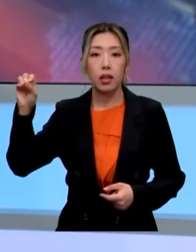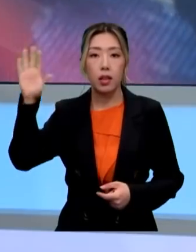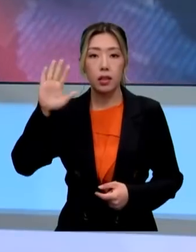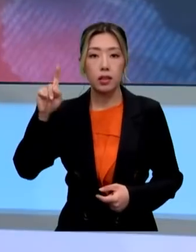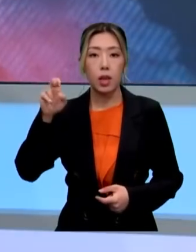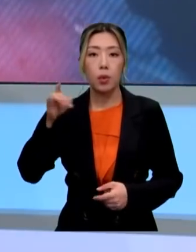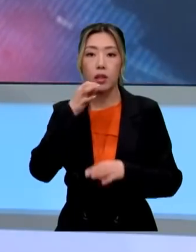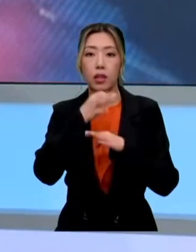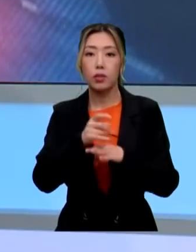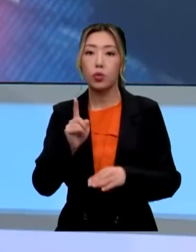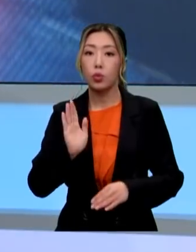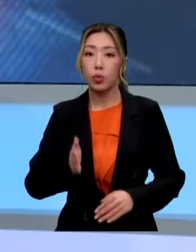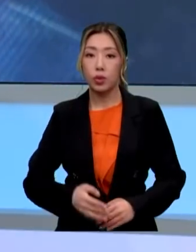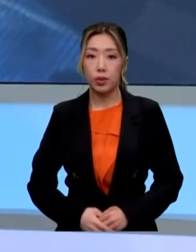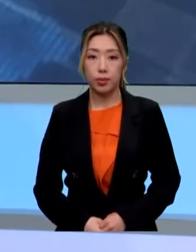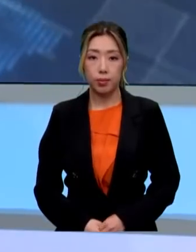я не только расскажу прямо сейчас.